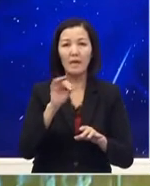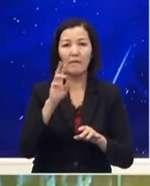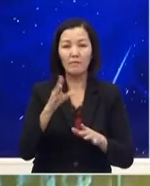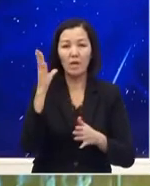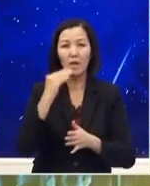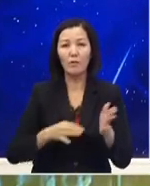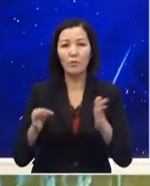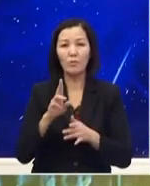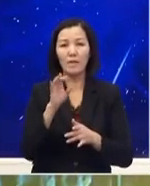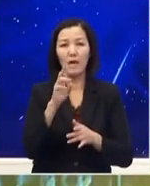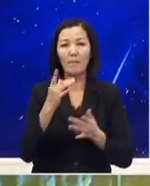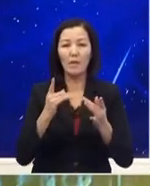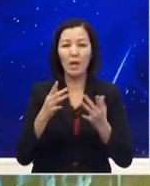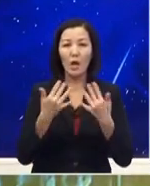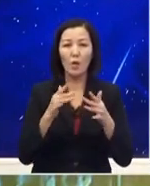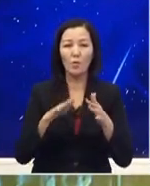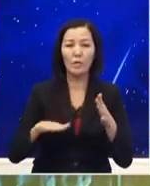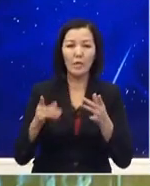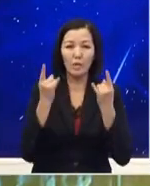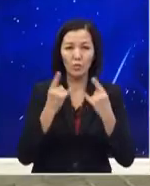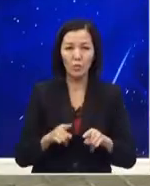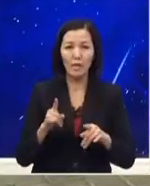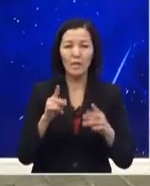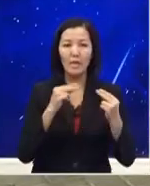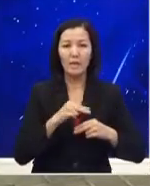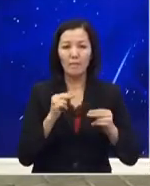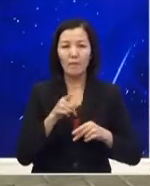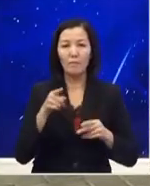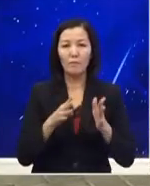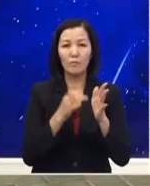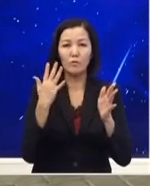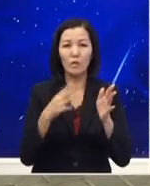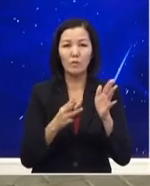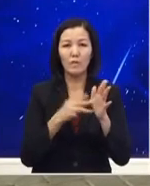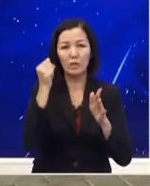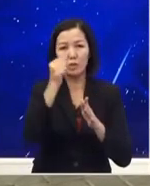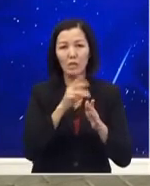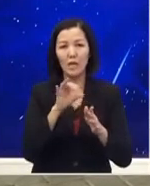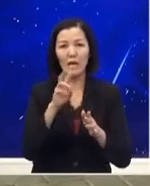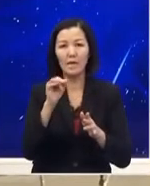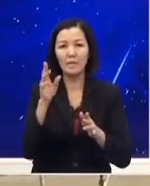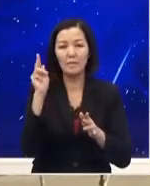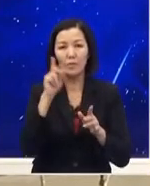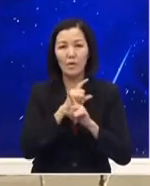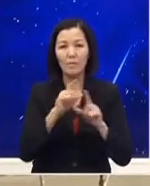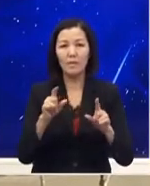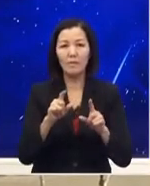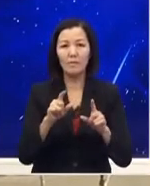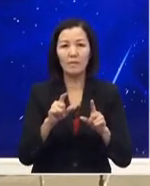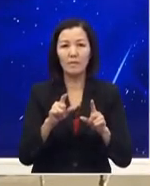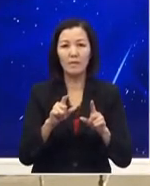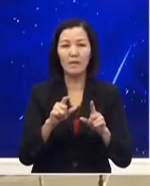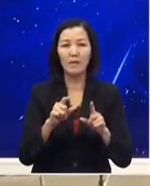Василий Иванович Алматы облысы Қапал ауданының тумасы, еңбек жолын 1928 жылы Арасан орта мектебінің